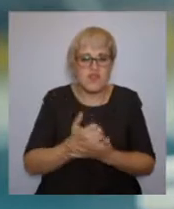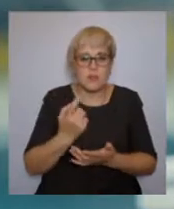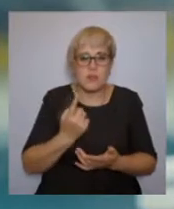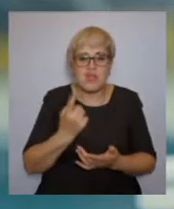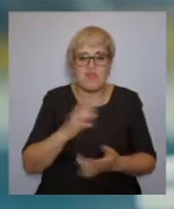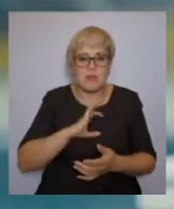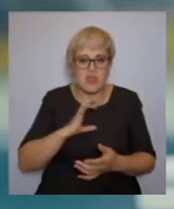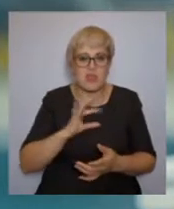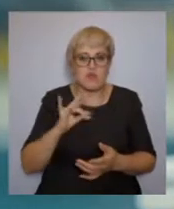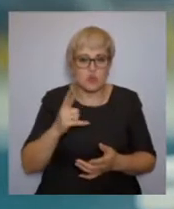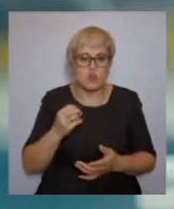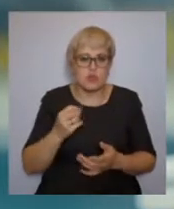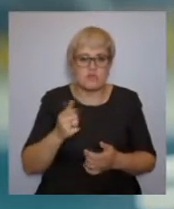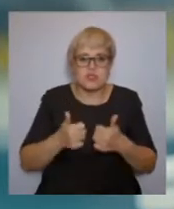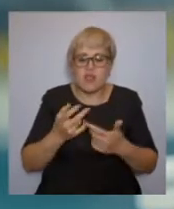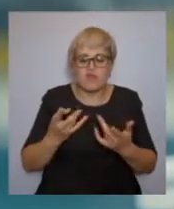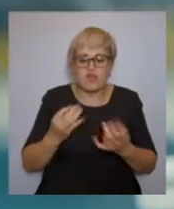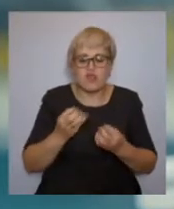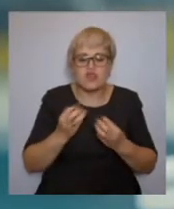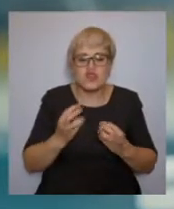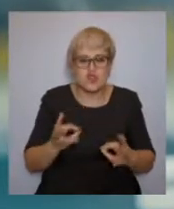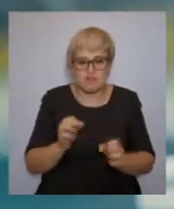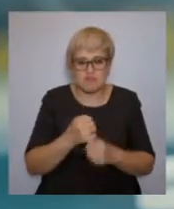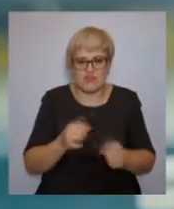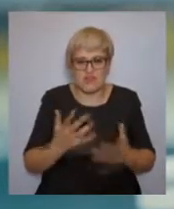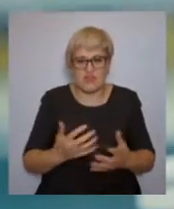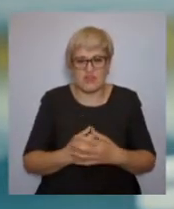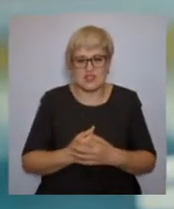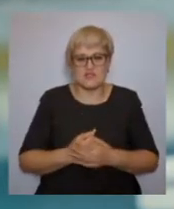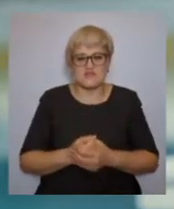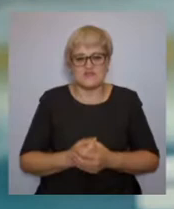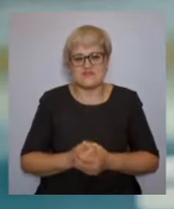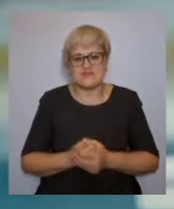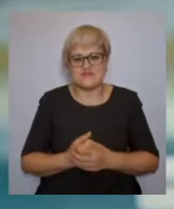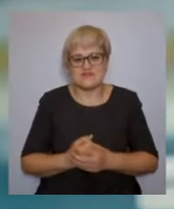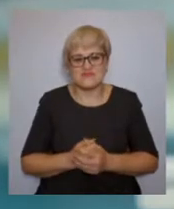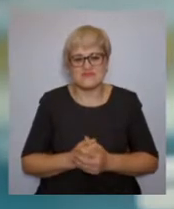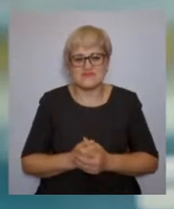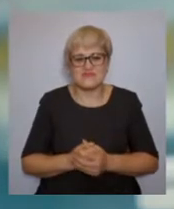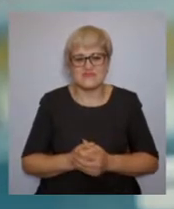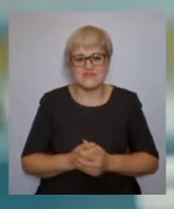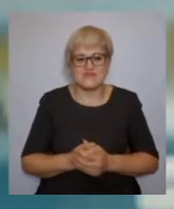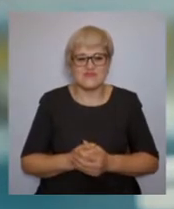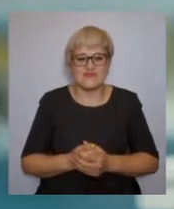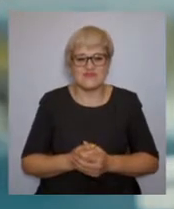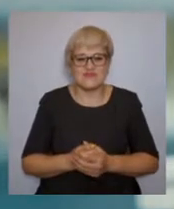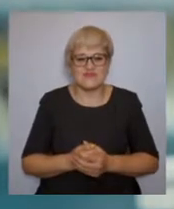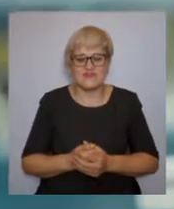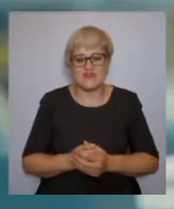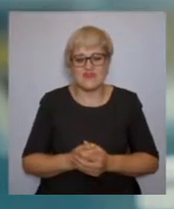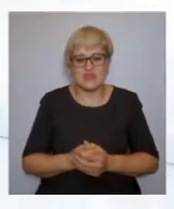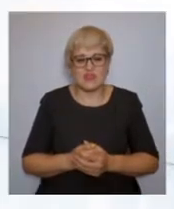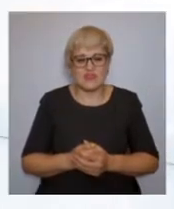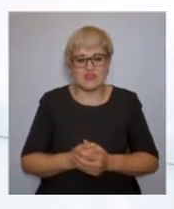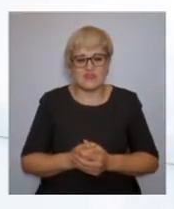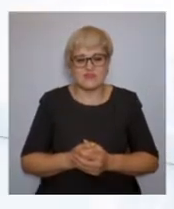до карьере наверное больше когда мы выиграли первые медали в игре вот сравните месте